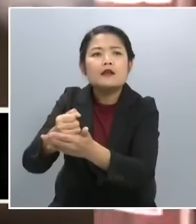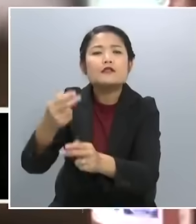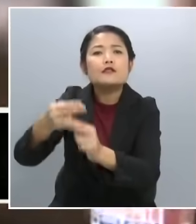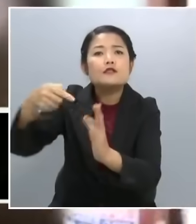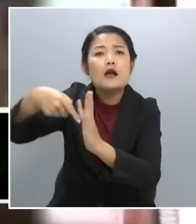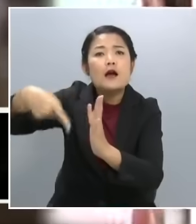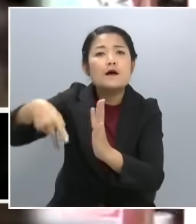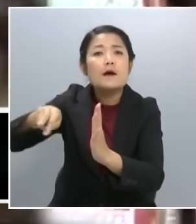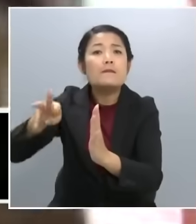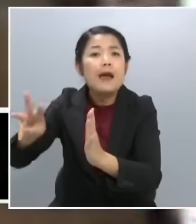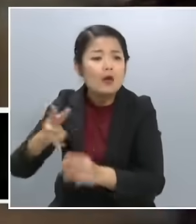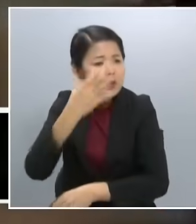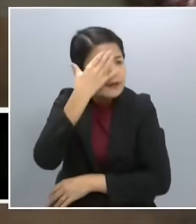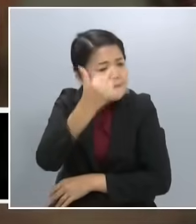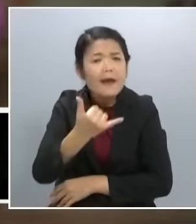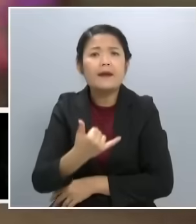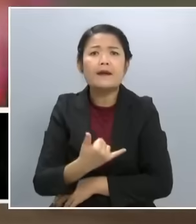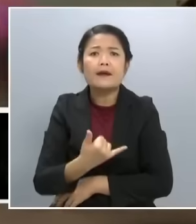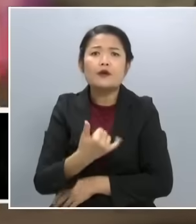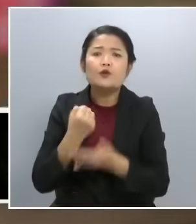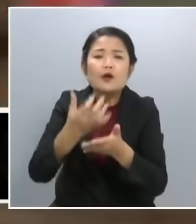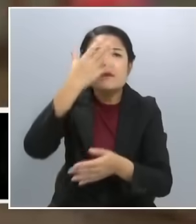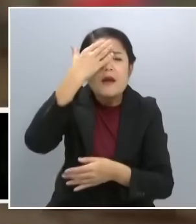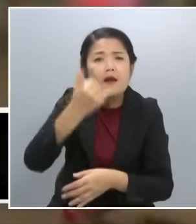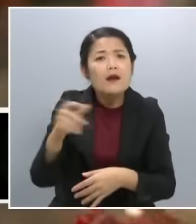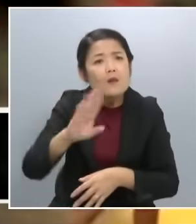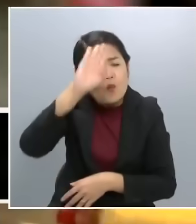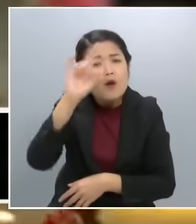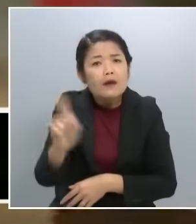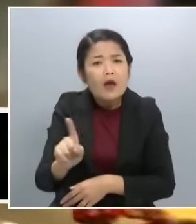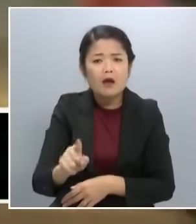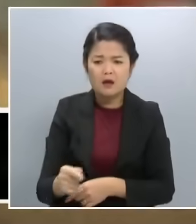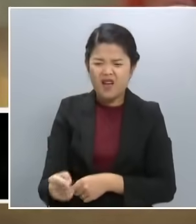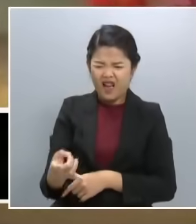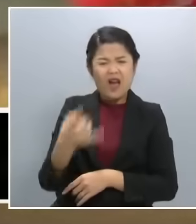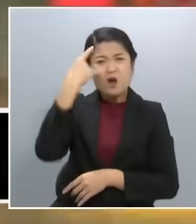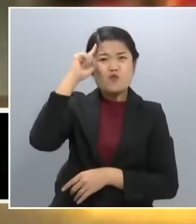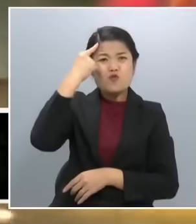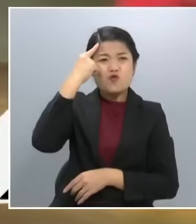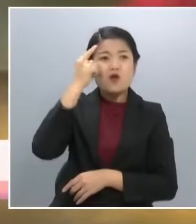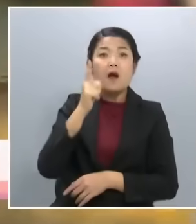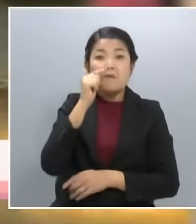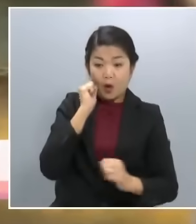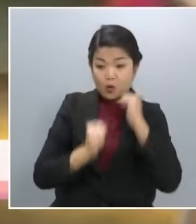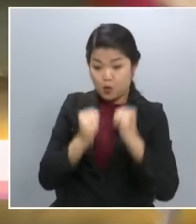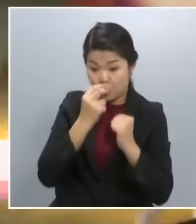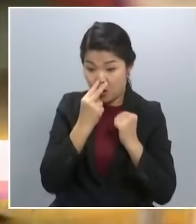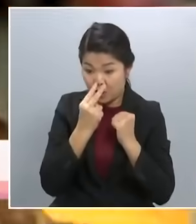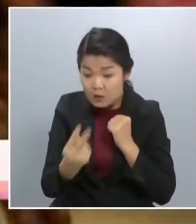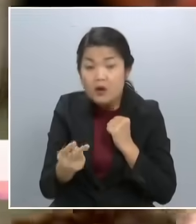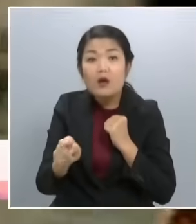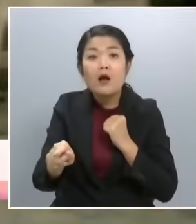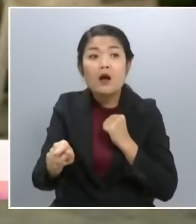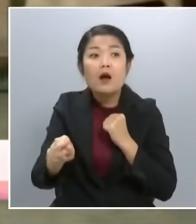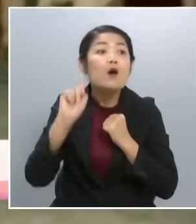ก็ถามว่าทำไมแพรวเป็นอะไรโบ้บอกว่าแพรวเนี่ยเป็นอะไรก็ไม่รู้แม่ก็เลยวิ่งไปดูเ้าปรากฏเห็น